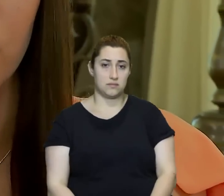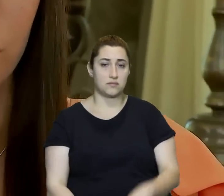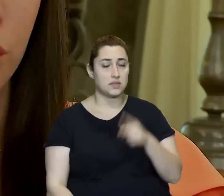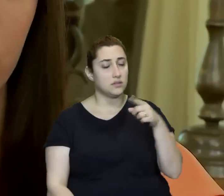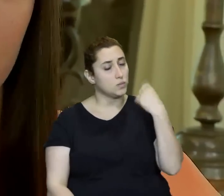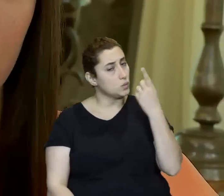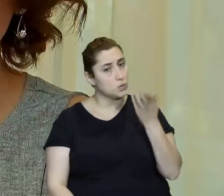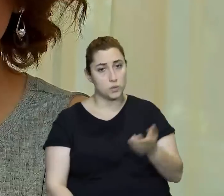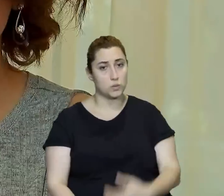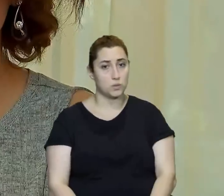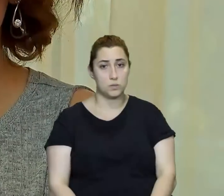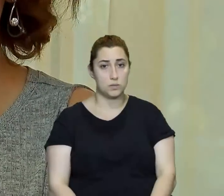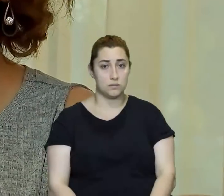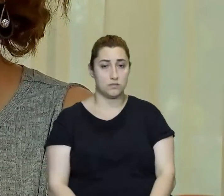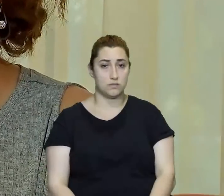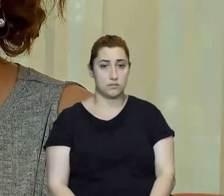Sen öyle düşünüyorsan.